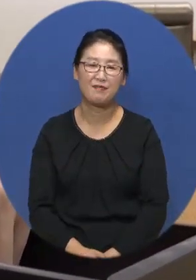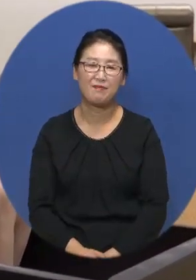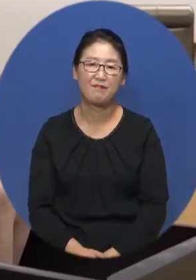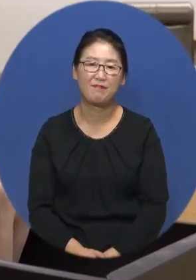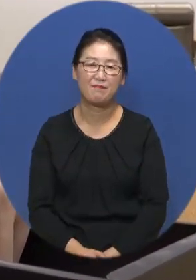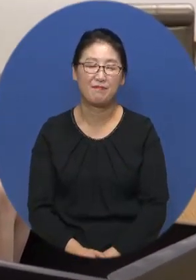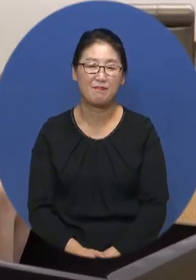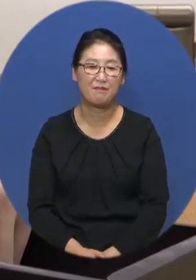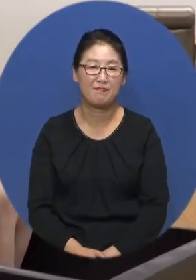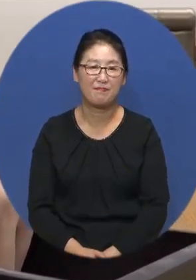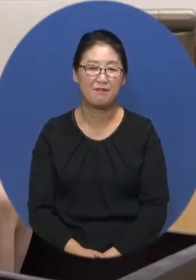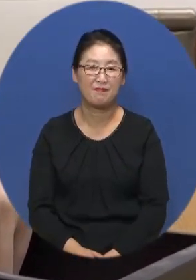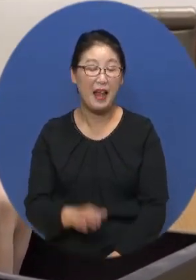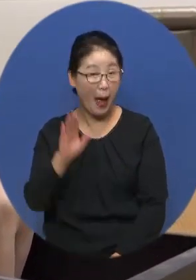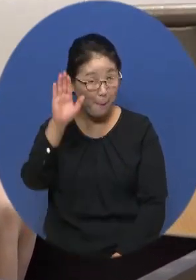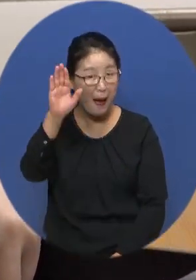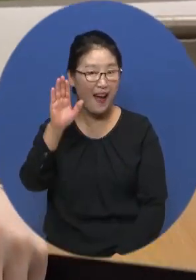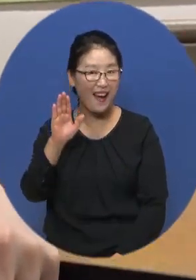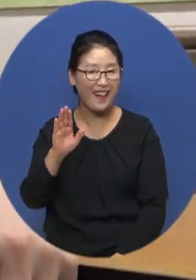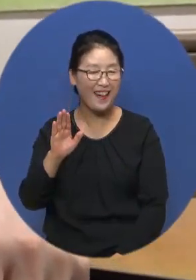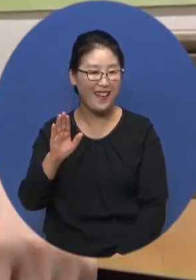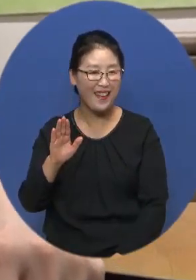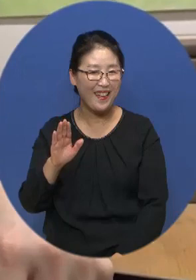저 지금 하이파이브를 줘요. 하이파이브 해주세요.